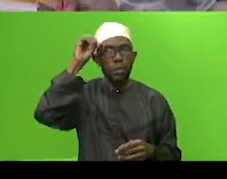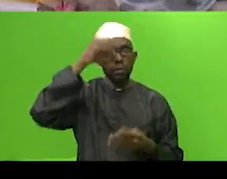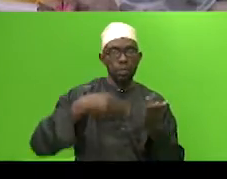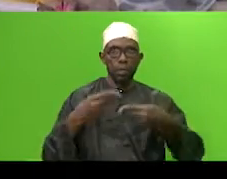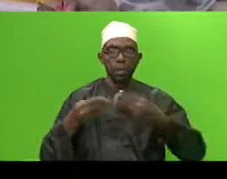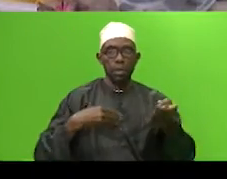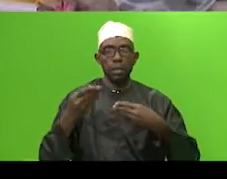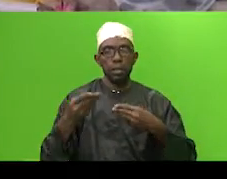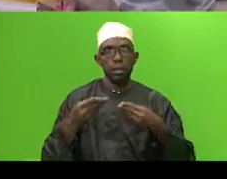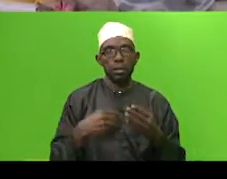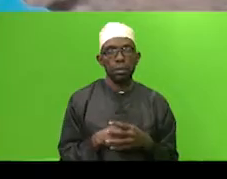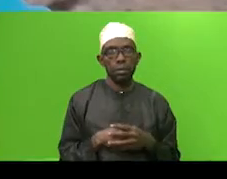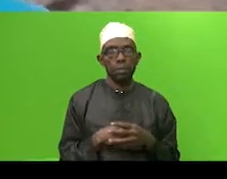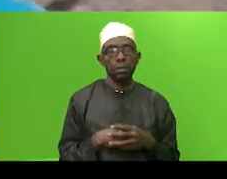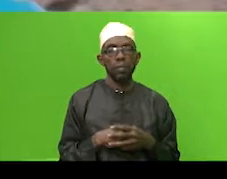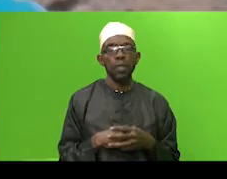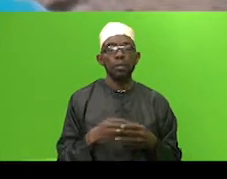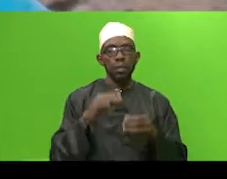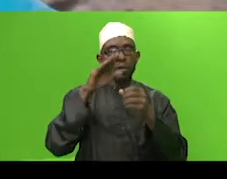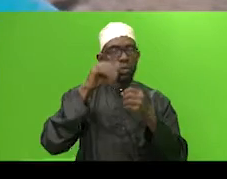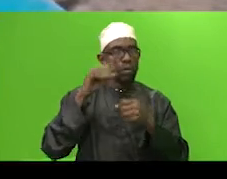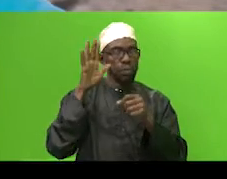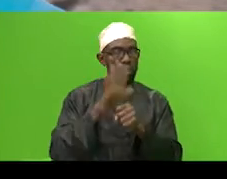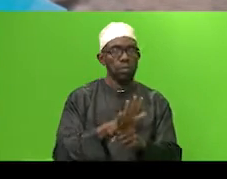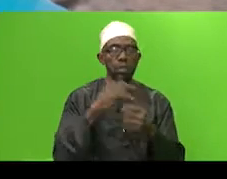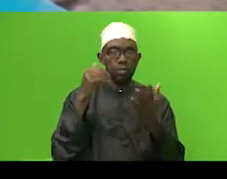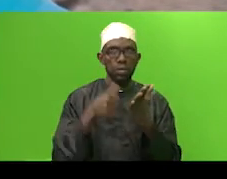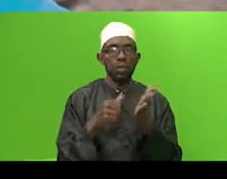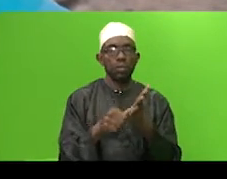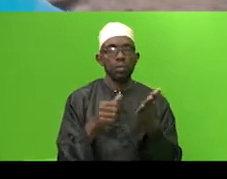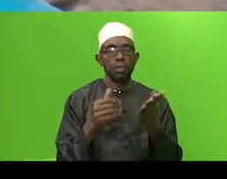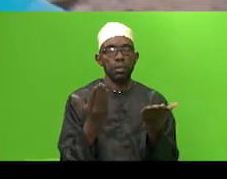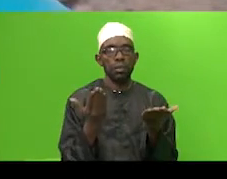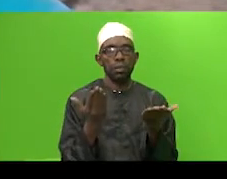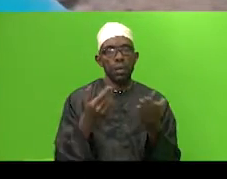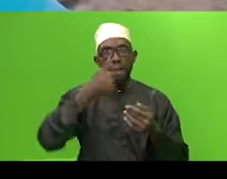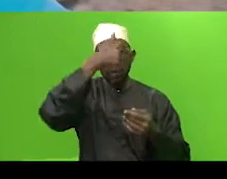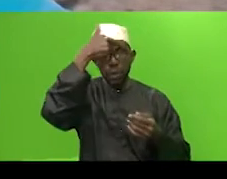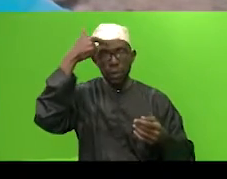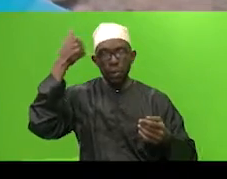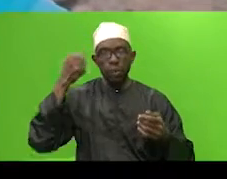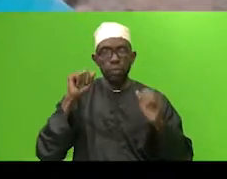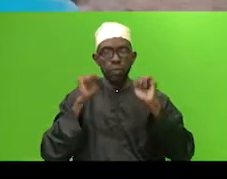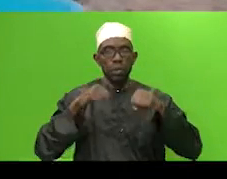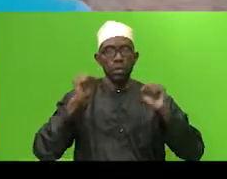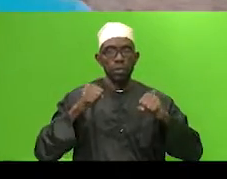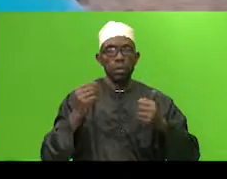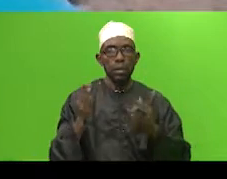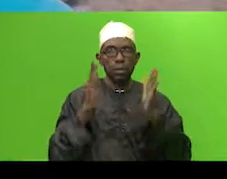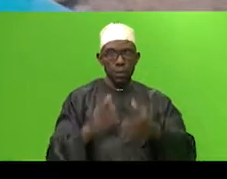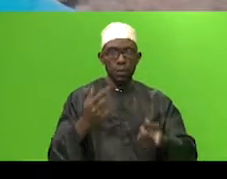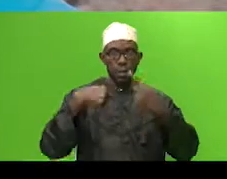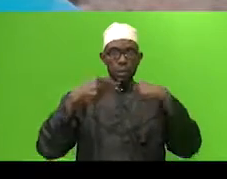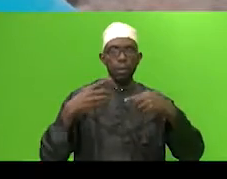business. Nyei miadhirika, miadhirika lakini si kwa sana kwa sababu itabidi kuna mtu anaweza kuja hapa